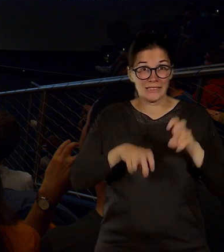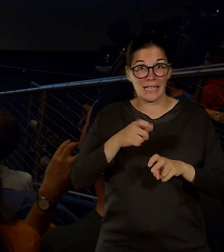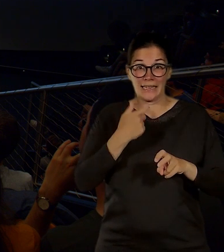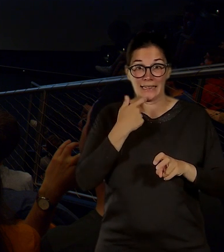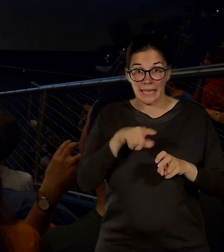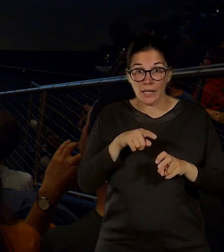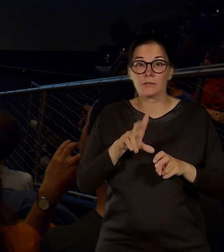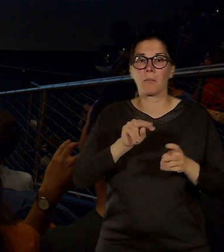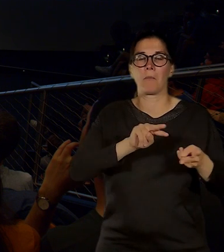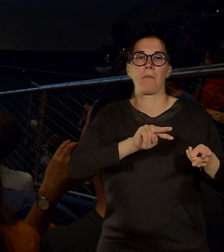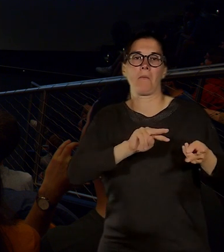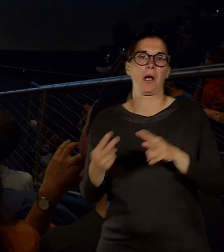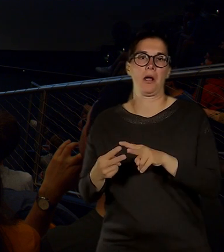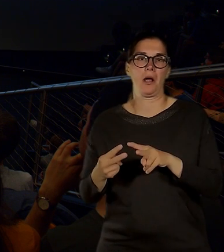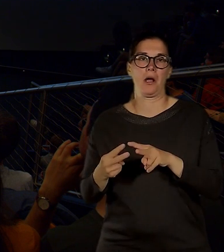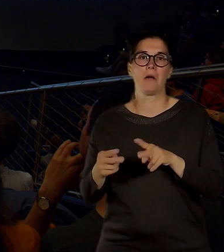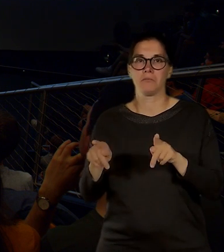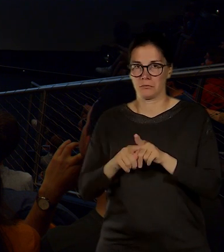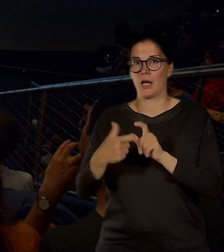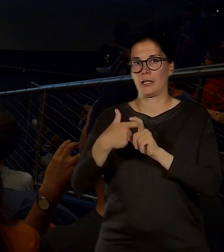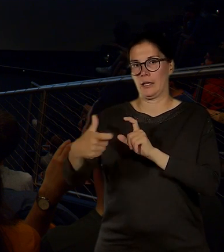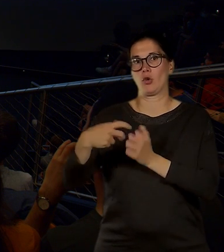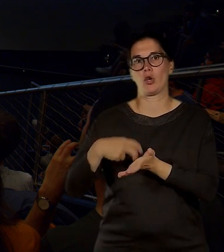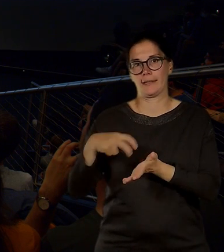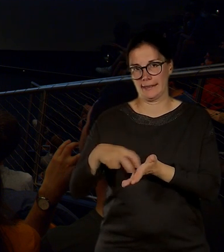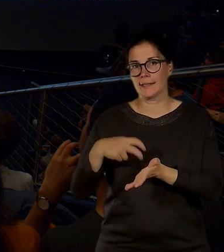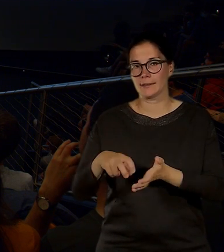vlastně po chodníku.